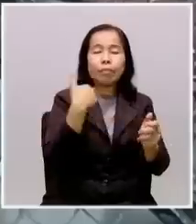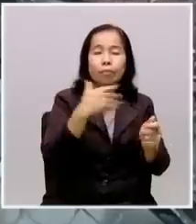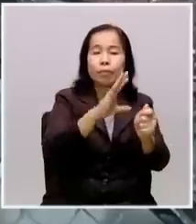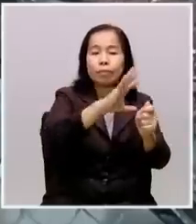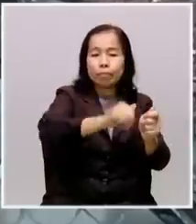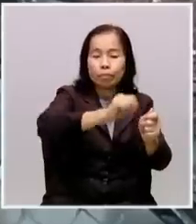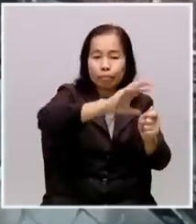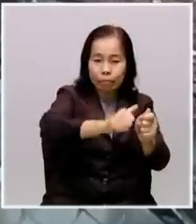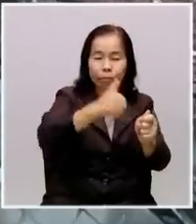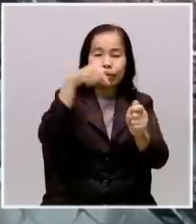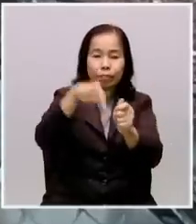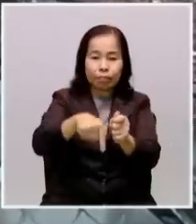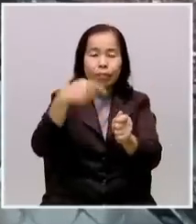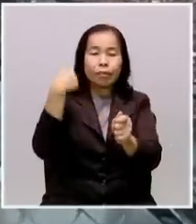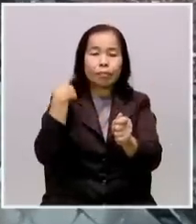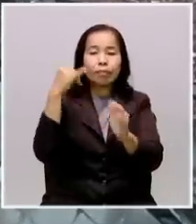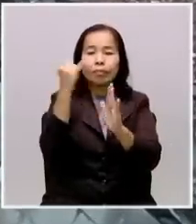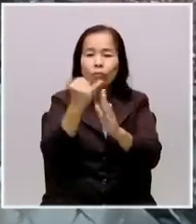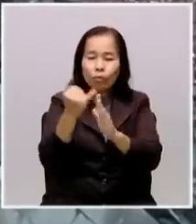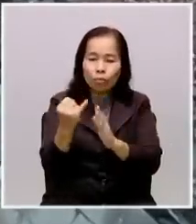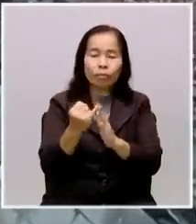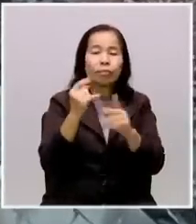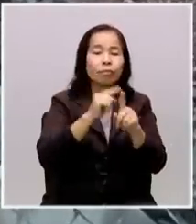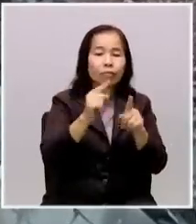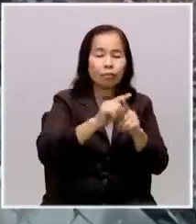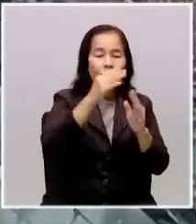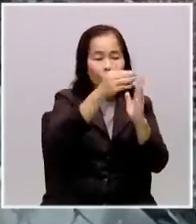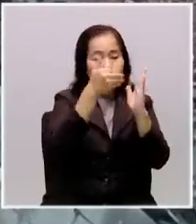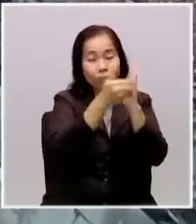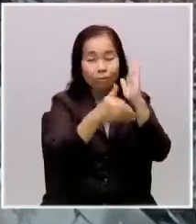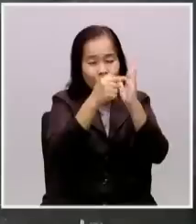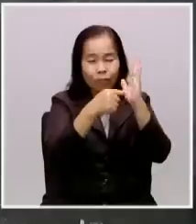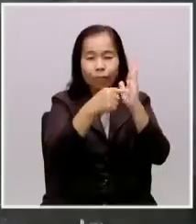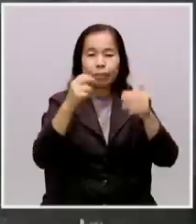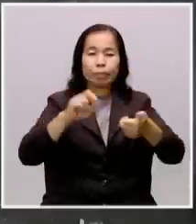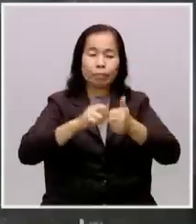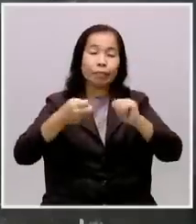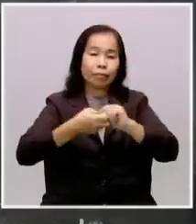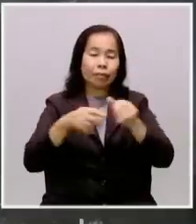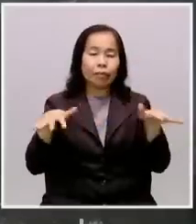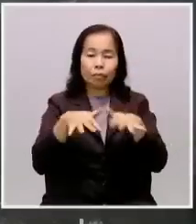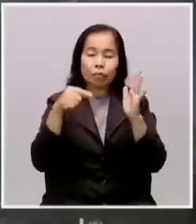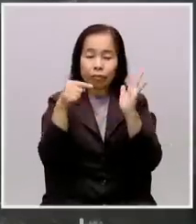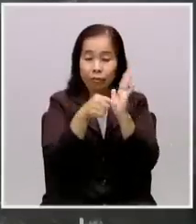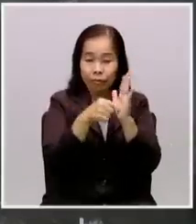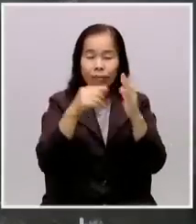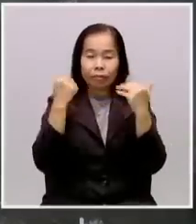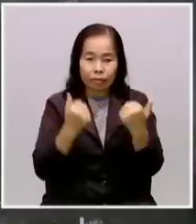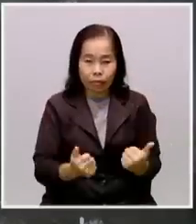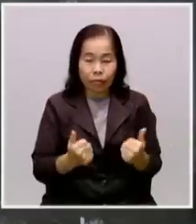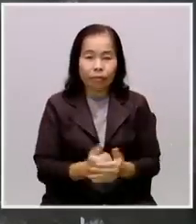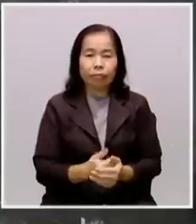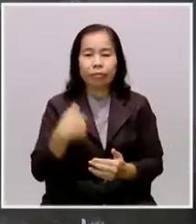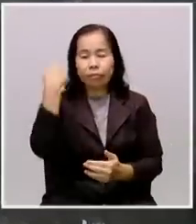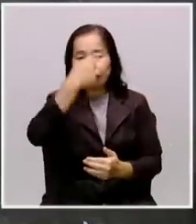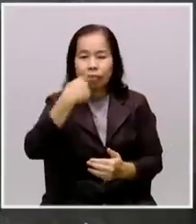ทางตะวันตกไปจนถึงเมืองดาบาเคียทางตะวันออกเดือดร้อนจากแผ่นดินไหวที่เกิดขึ้นและจนถึงขณะนี้ยัง